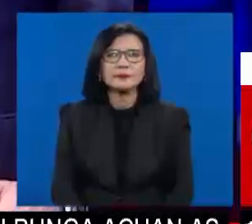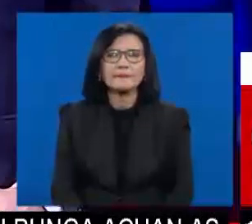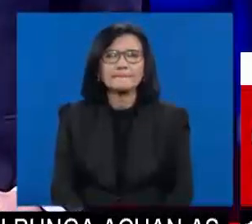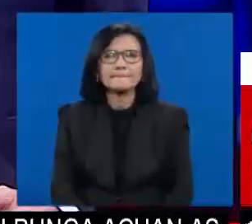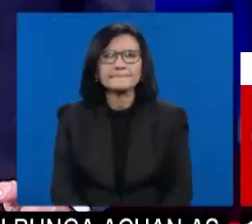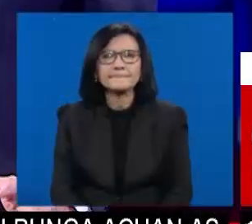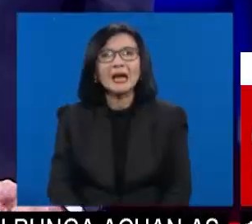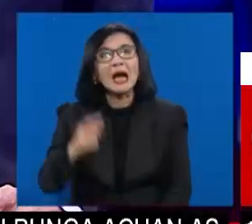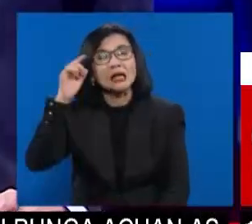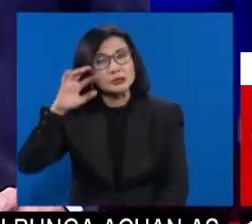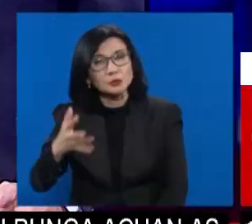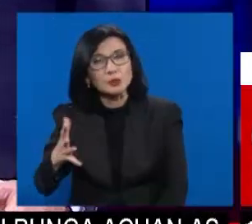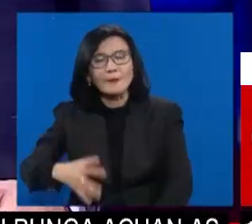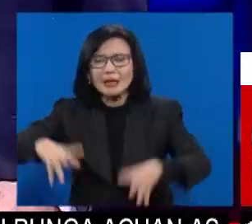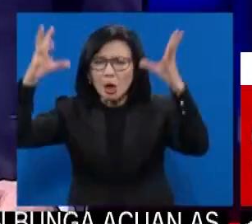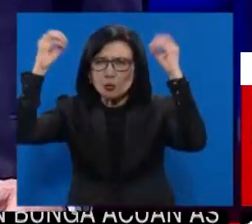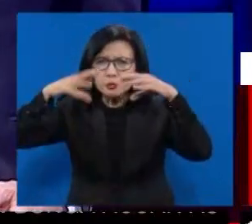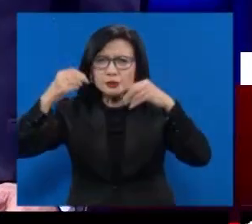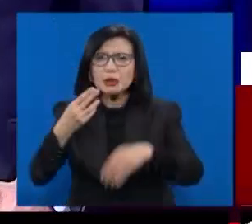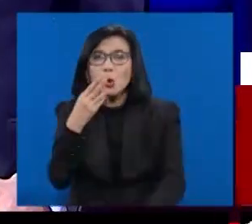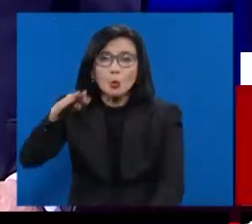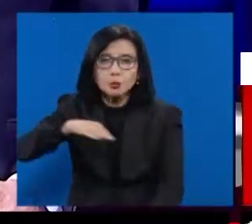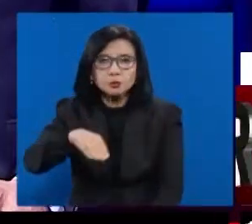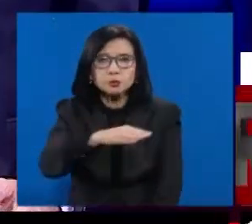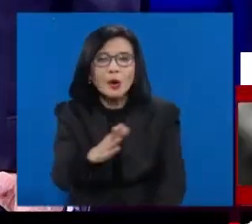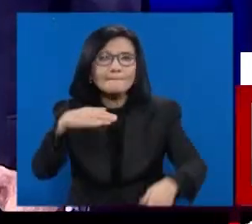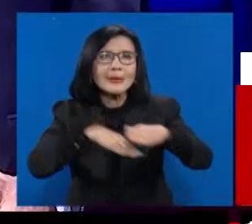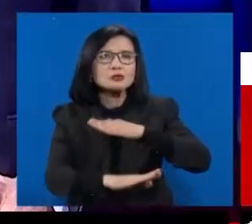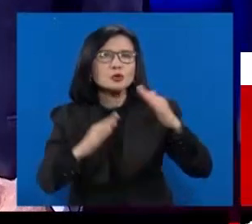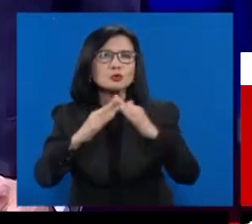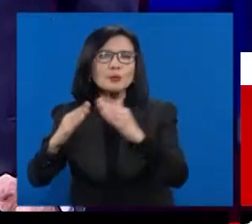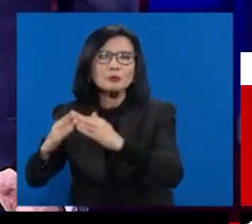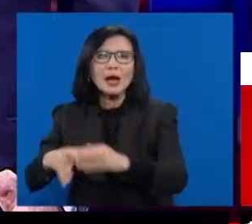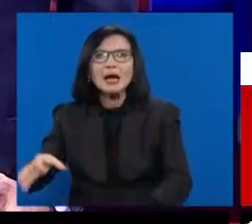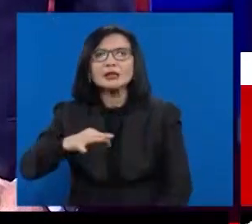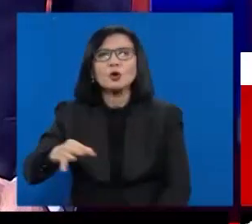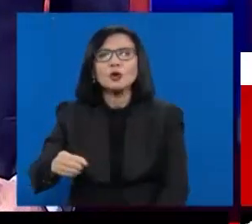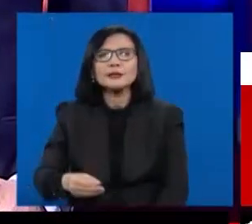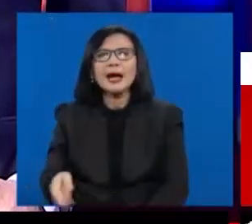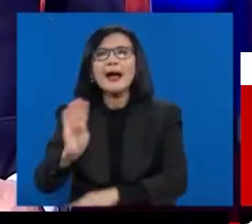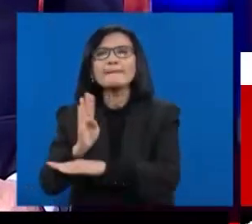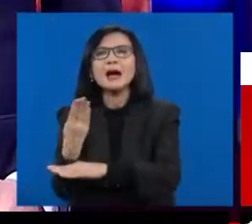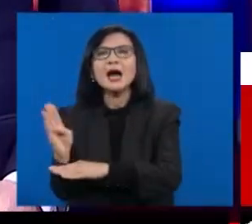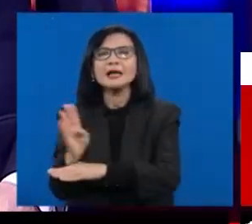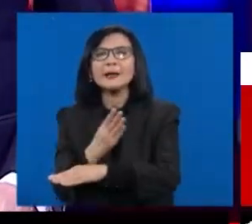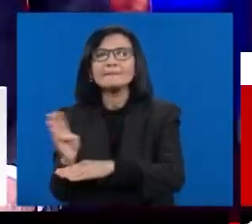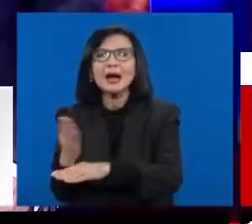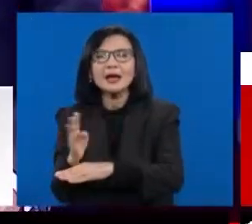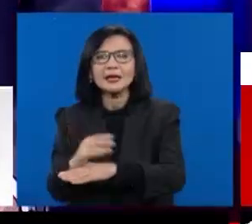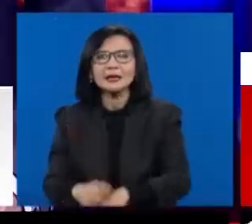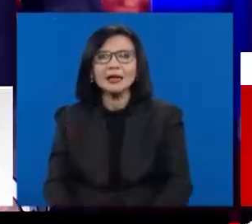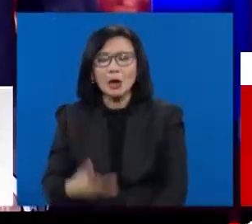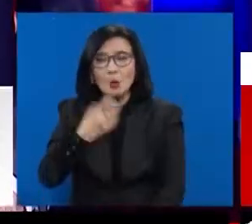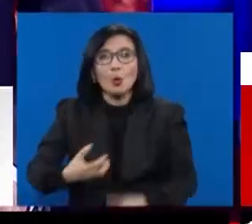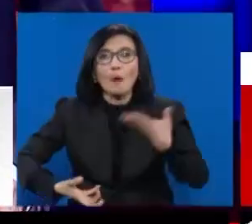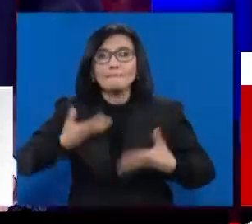Diduga habitatnya terganggu karena hujan, sejumlah ular masuk permukiman warga. Di Parepare, Sulawesi Selatan, seorang pemilik mobil panik saat menemukan